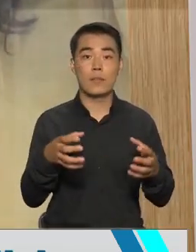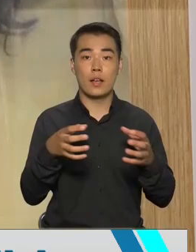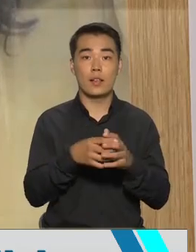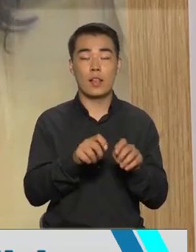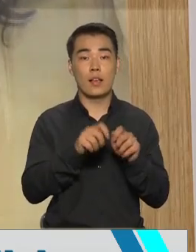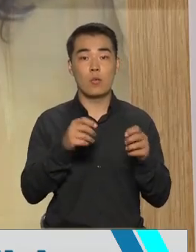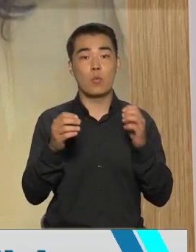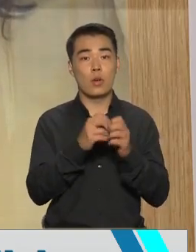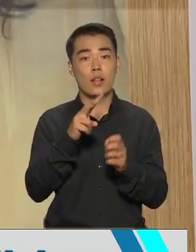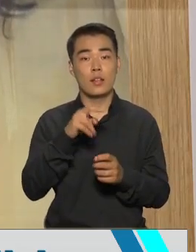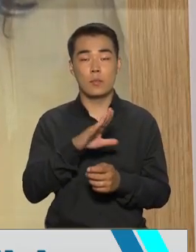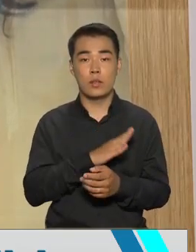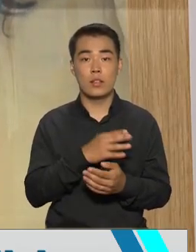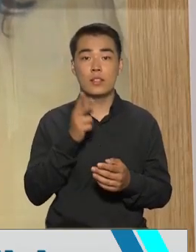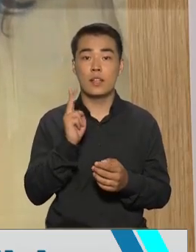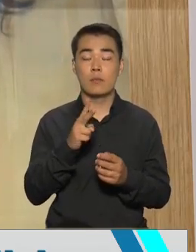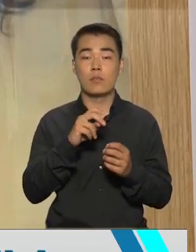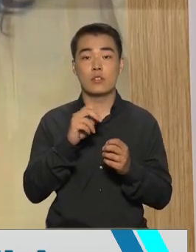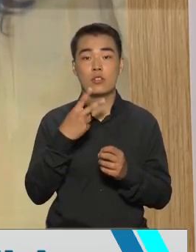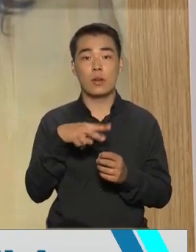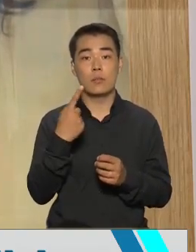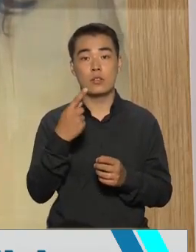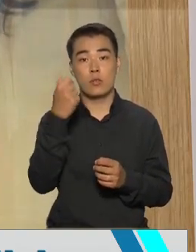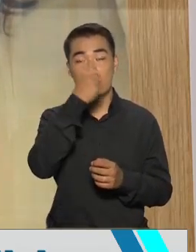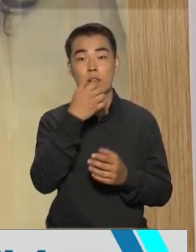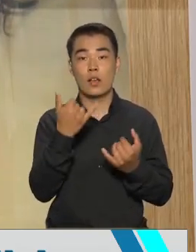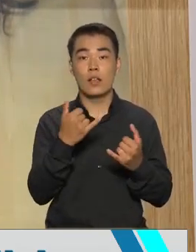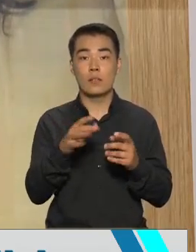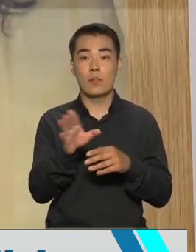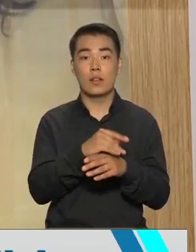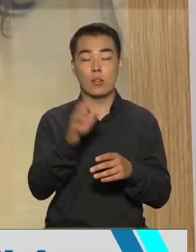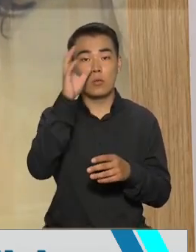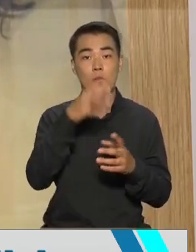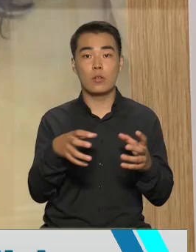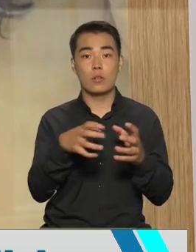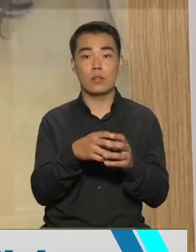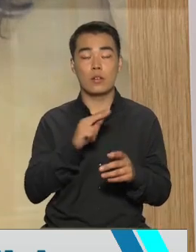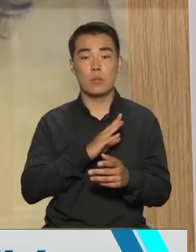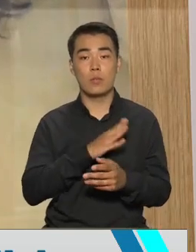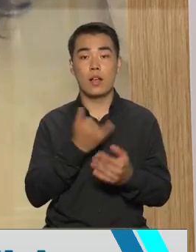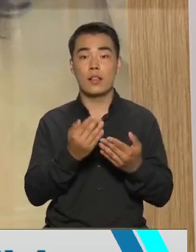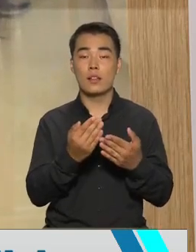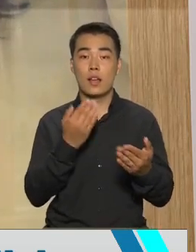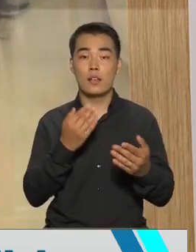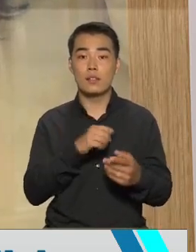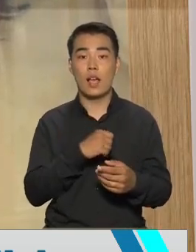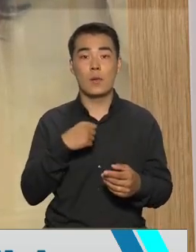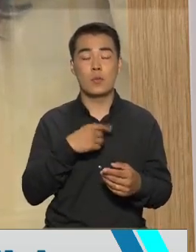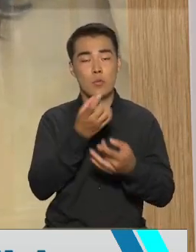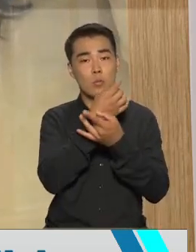құрылғанына 10 жылдан асты. 2021 жылы толыққанды ұйым болып құрылды. Бұған дейін тек қана